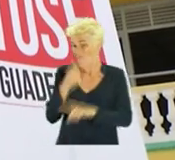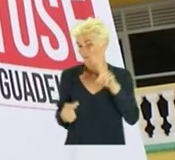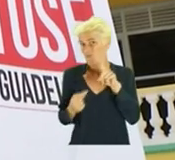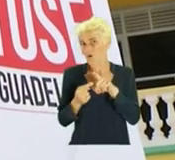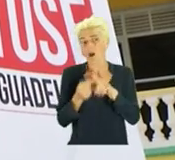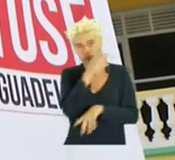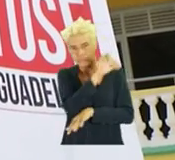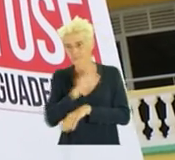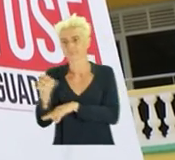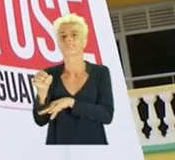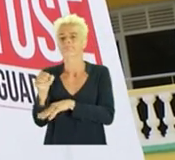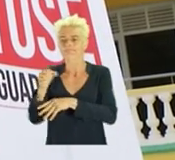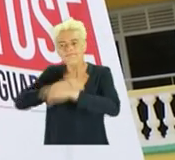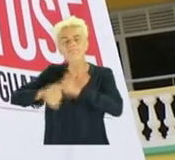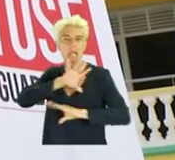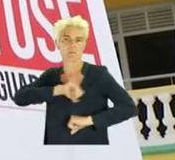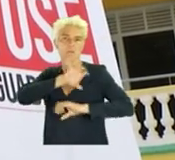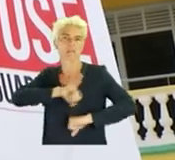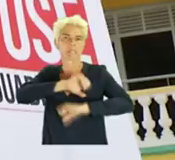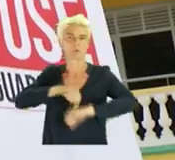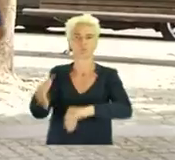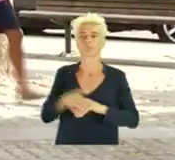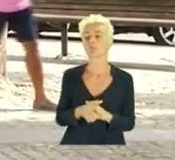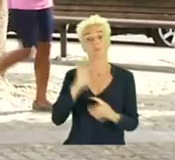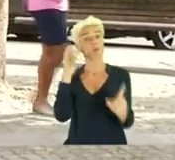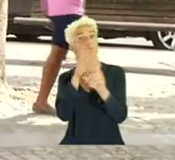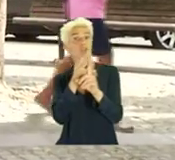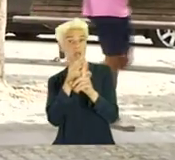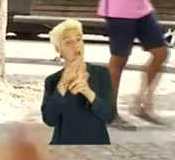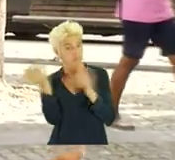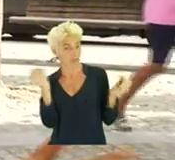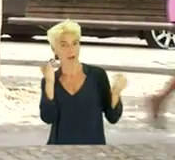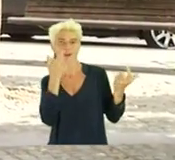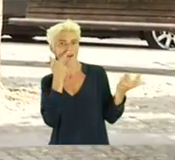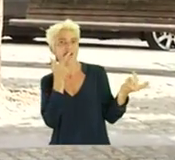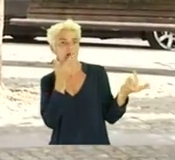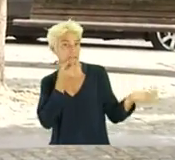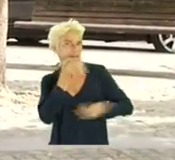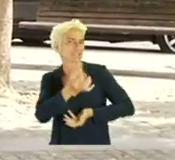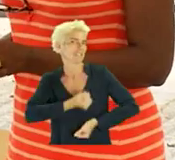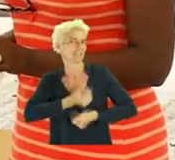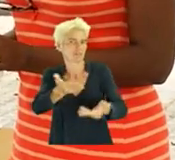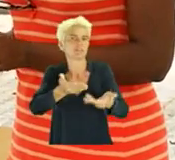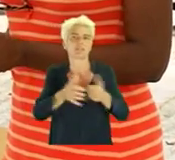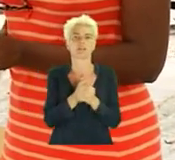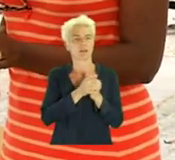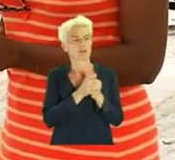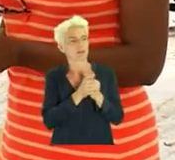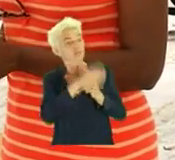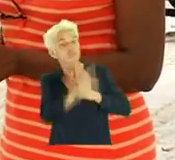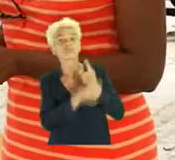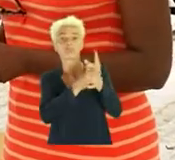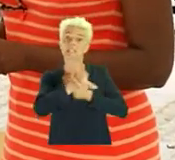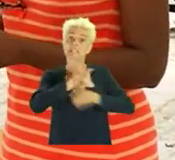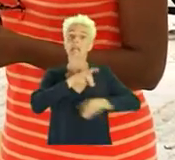patient drépanocytaire a été inclus dans ce protocole. Notre plus grand projet là, et on a eu l'accord, ça je le dis, donc on a eu un